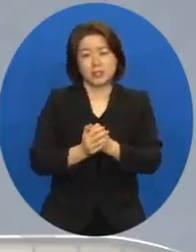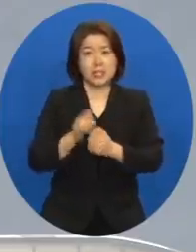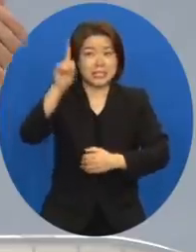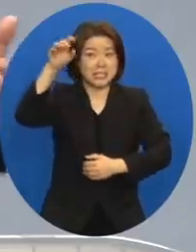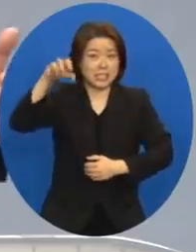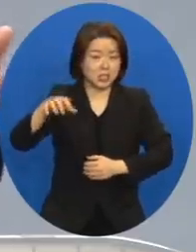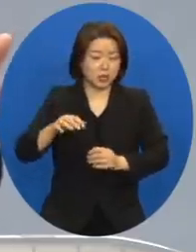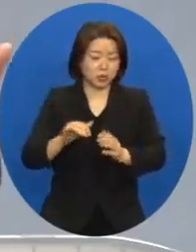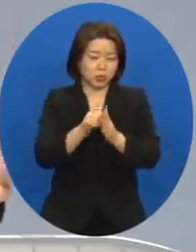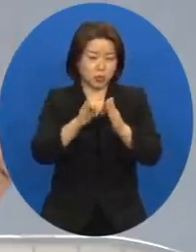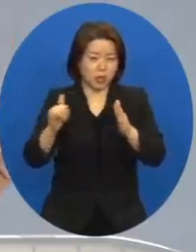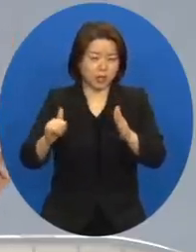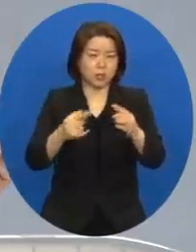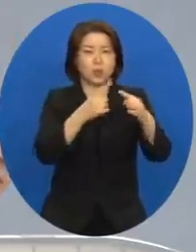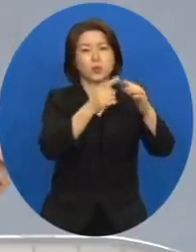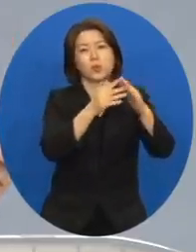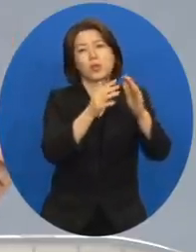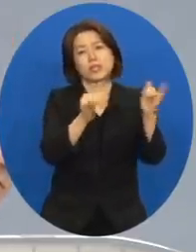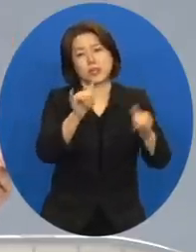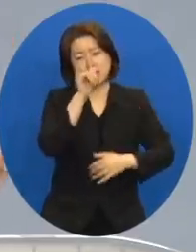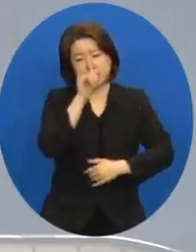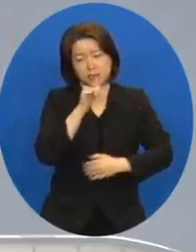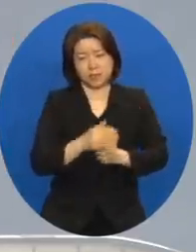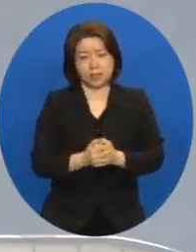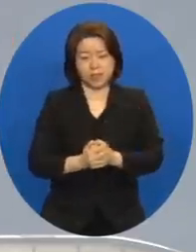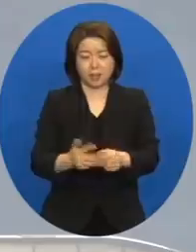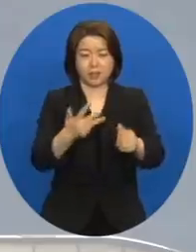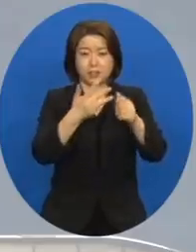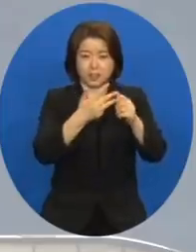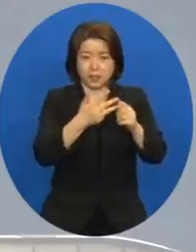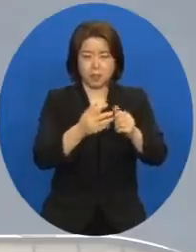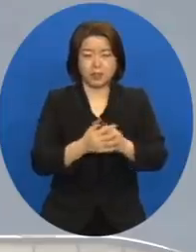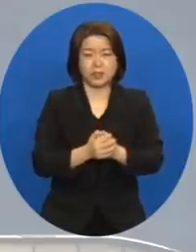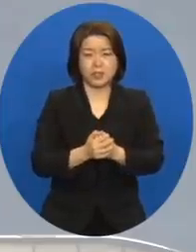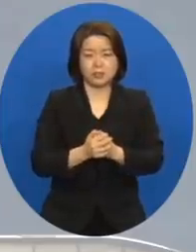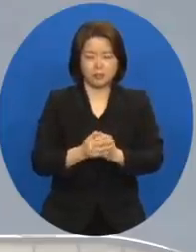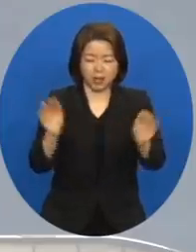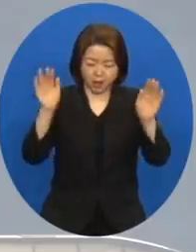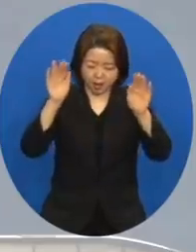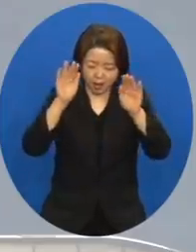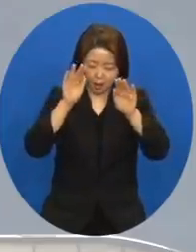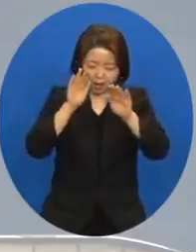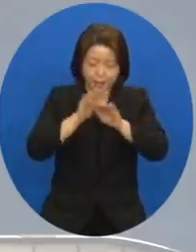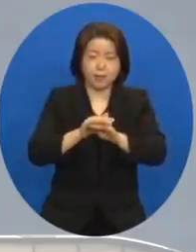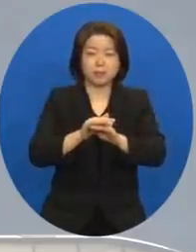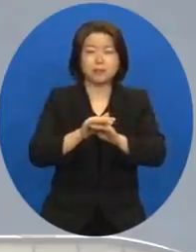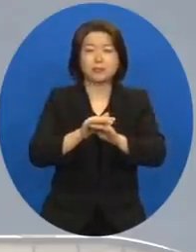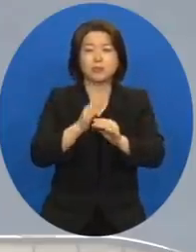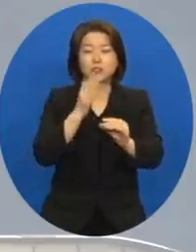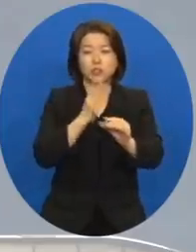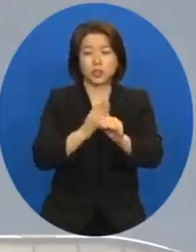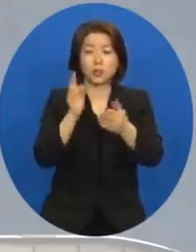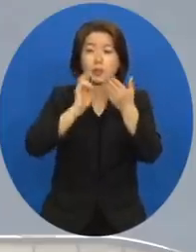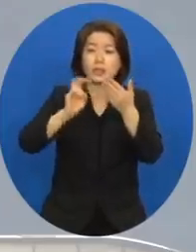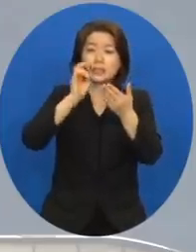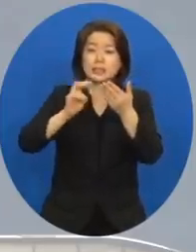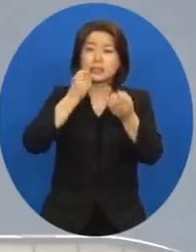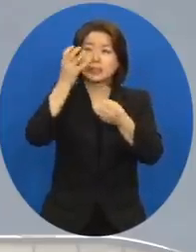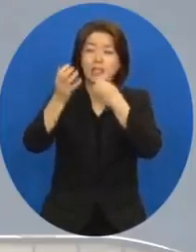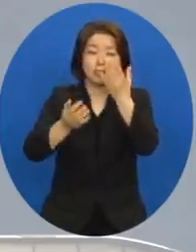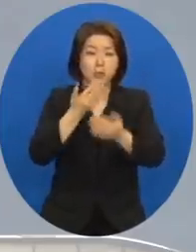가족인 교인들이 있습니다 여덟번째 캄캄한 밤중에도 찬송을 부를 수